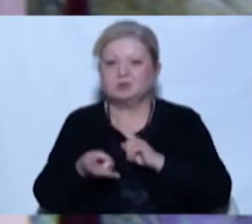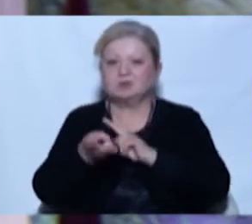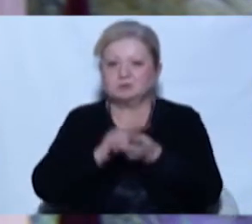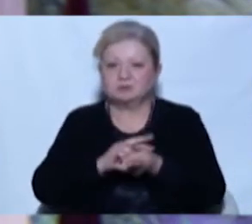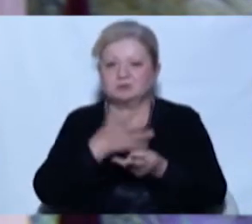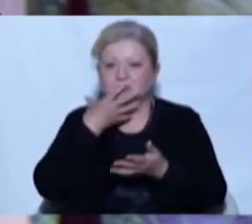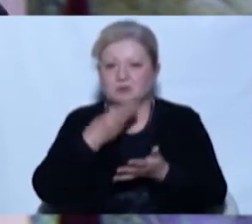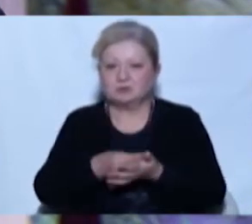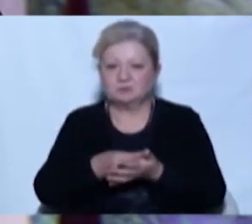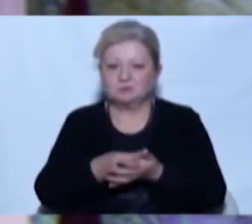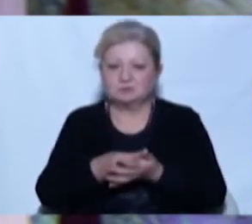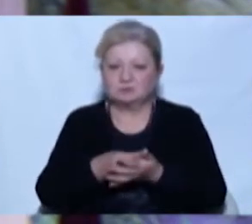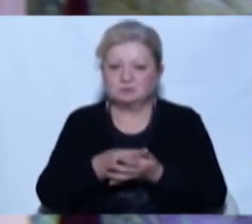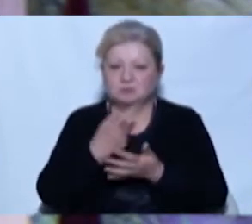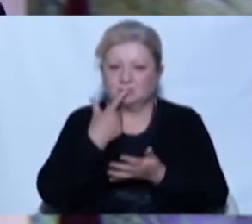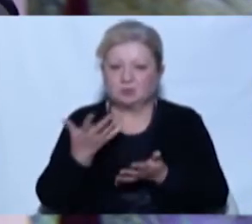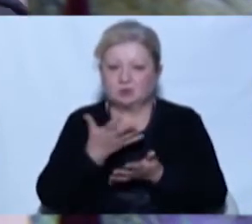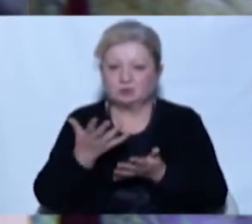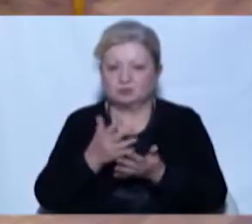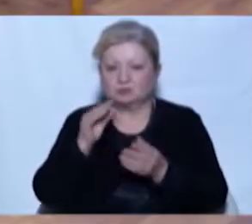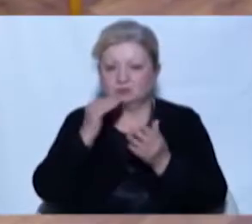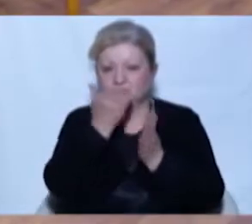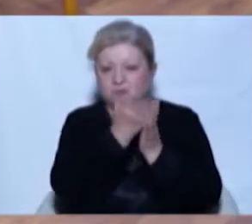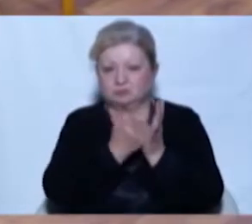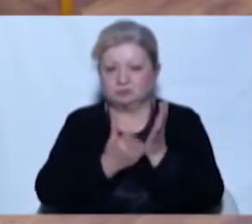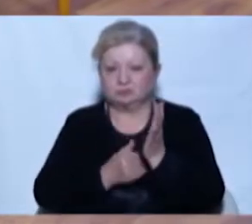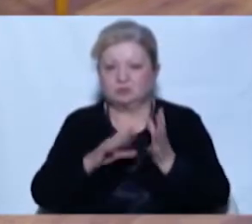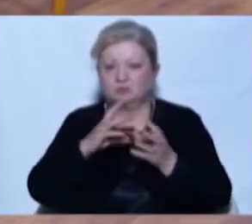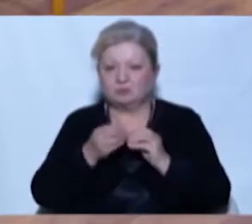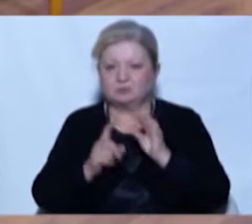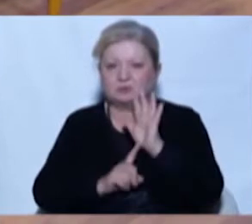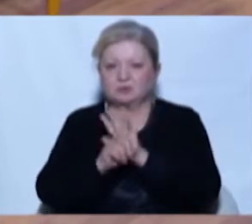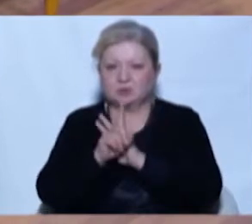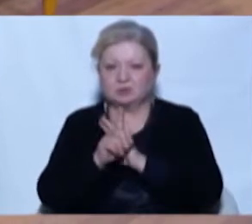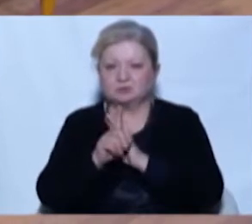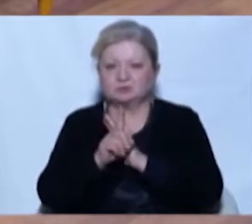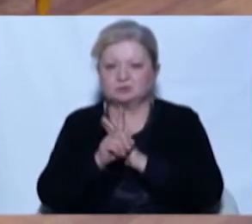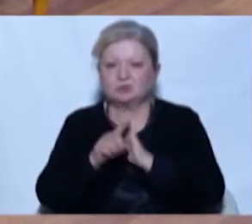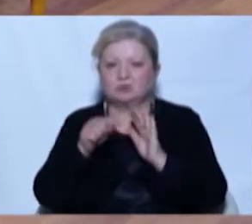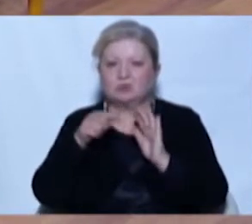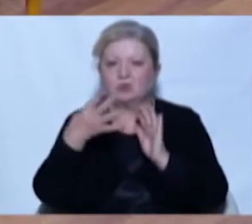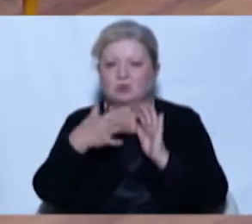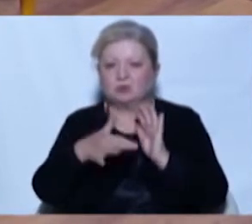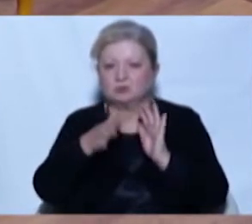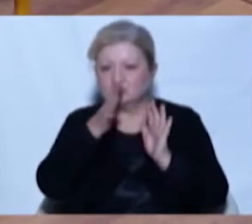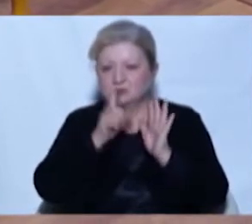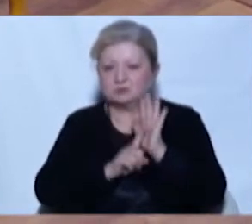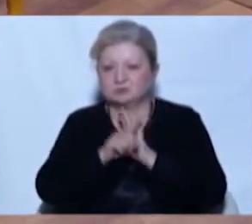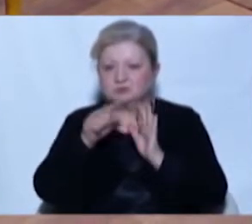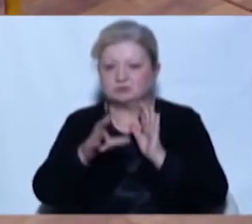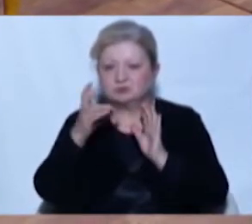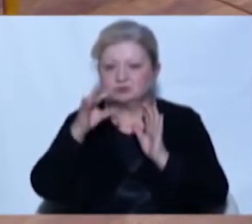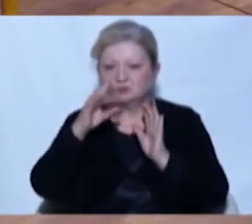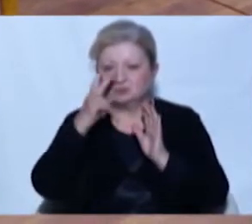შეცვალა საკუთარი პოლიტიკური წყობა. Ყველაფერი კი იმით დაიწყო, რომ ჯერ კიდევ 50-იან წლებში